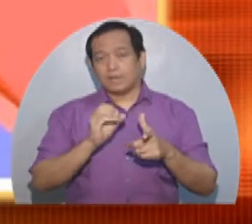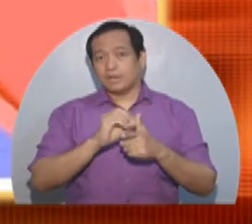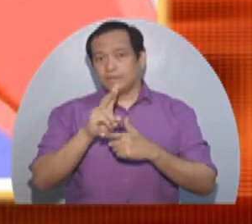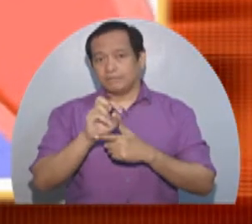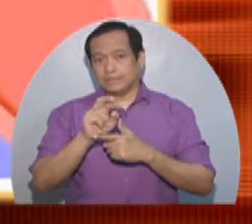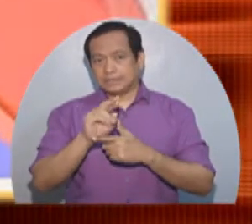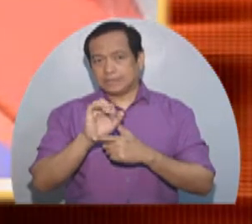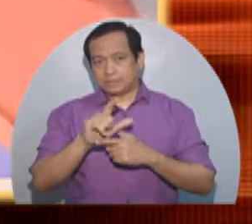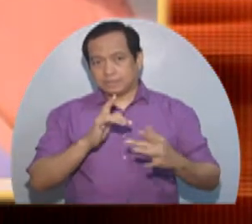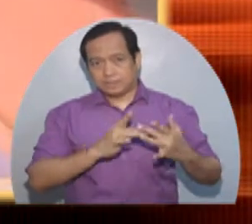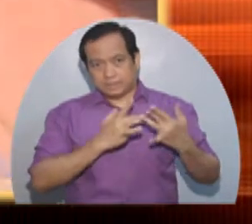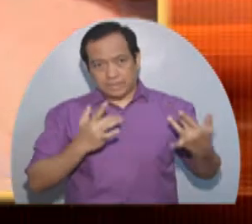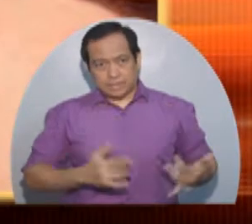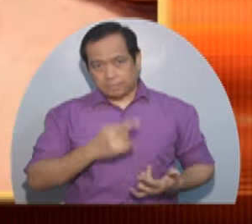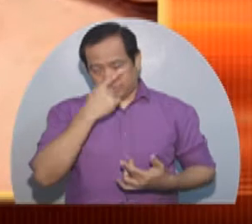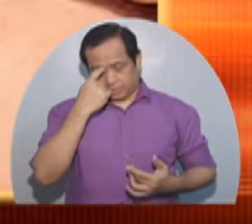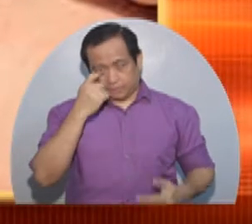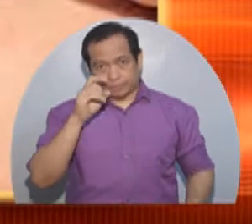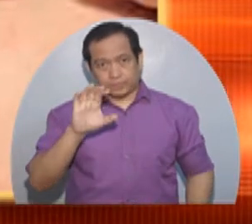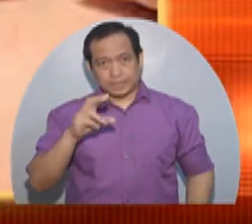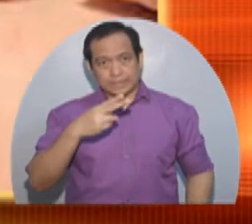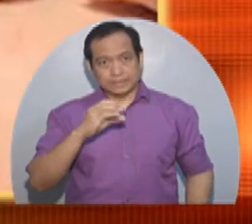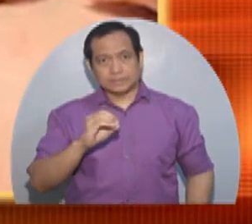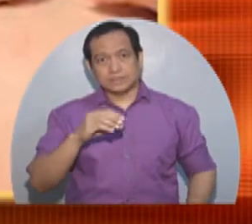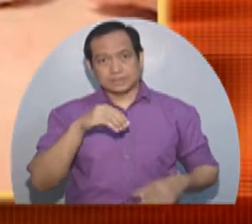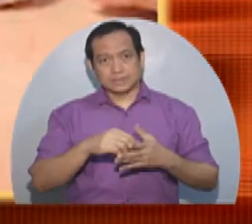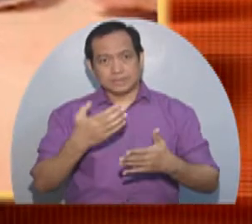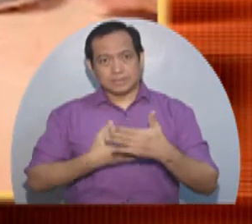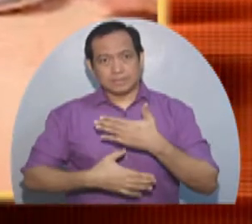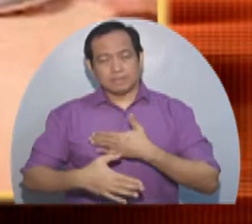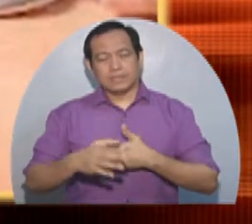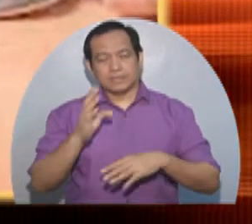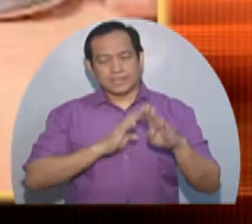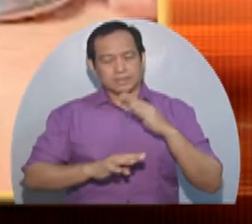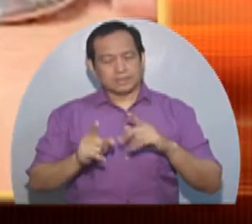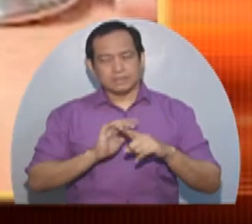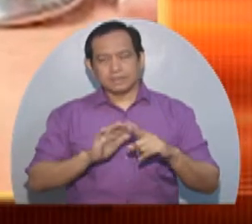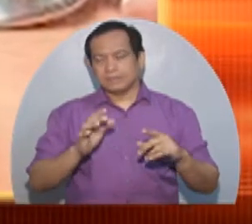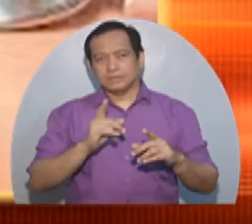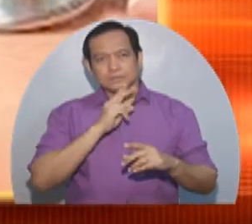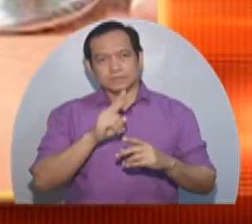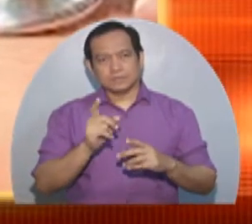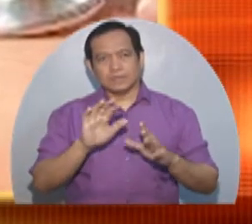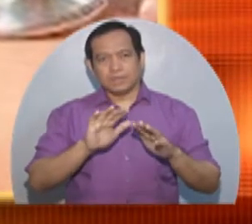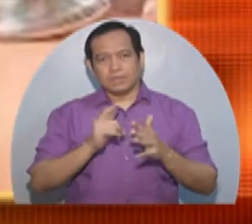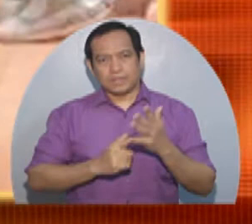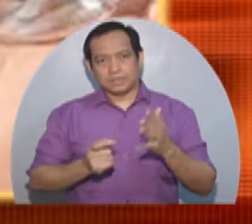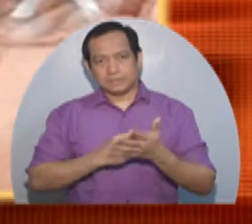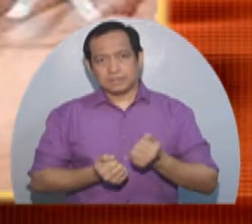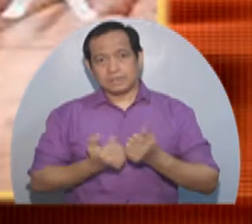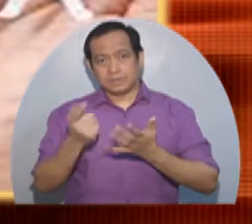ventricle ng puso. Dahil ang CHD ay isang congenital defect, hindi patukoy ang eksaktong sanhi